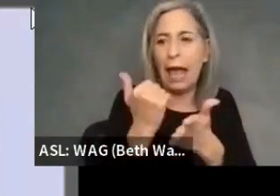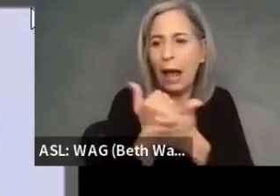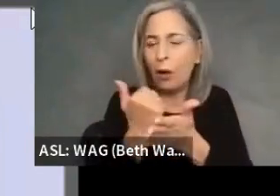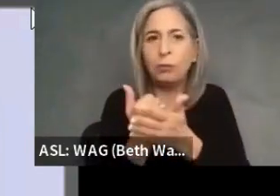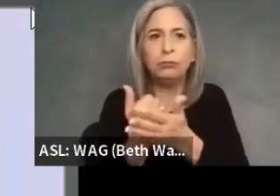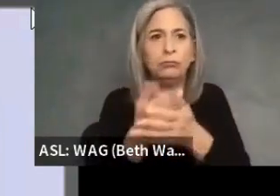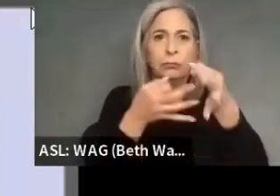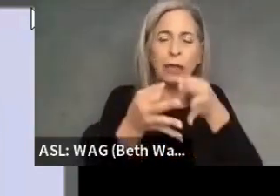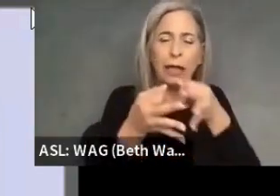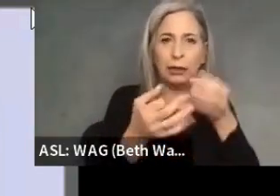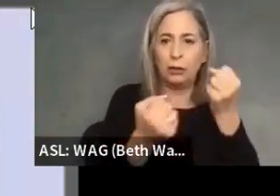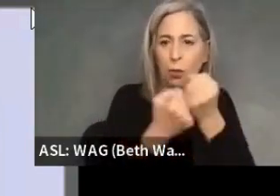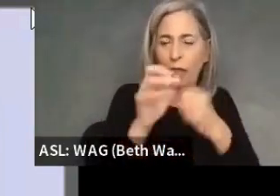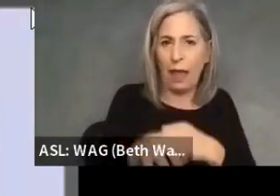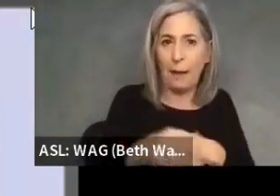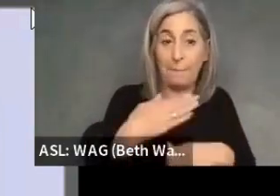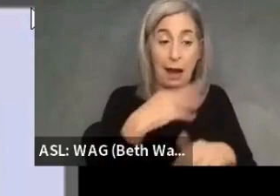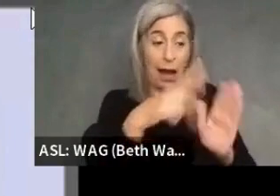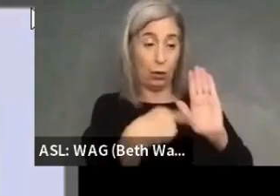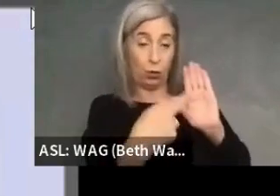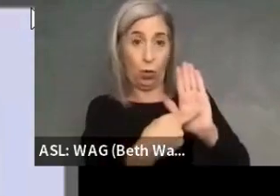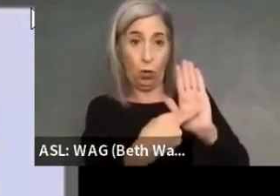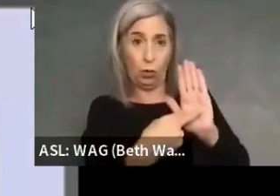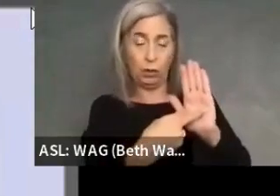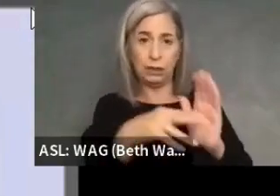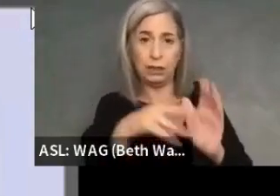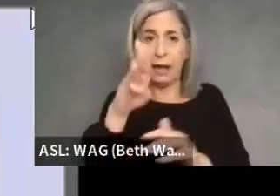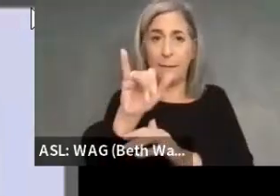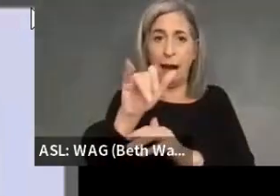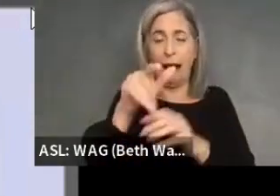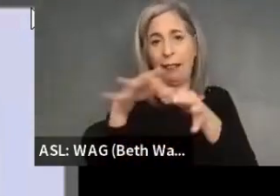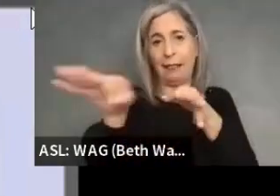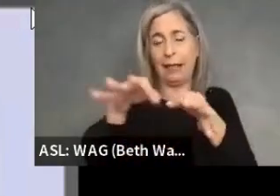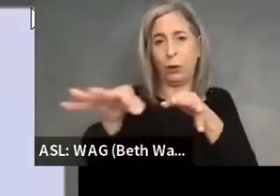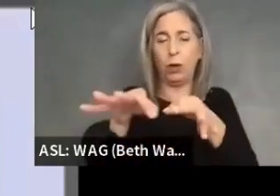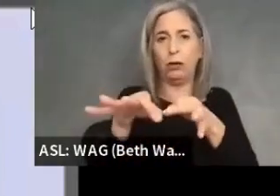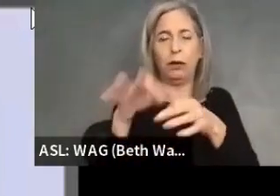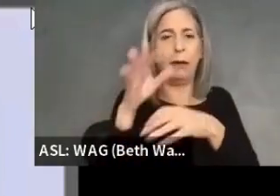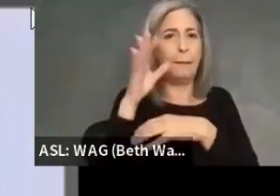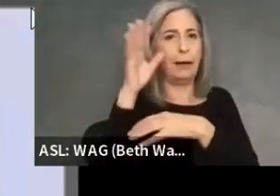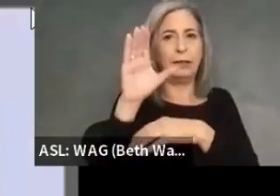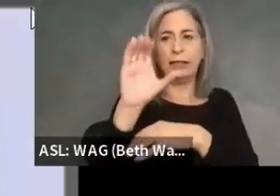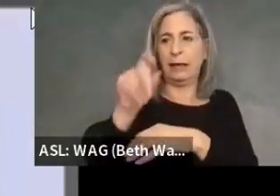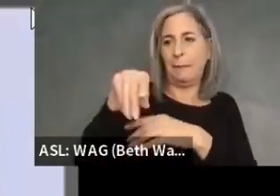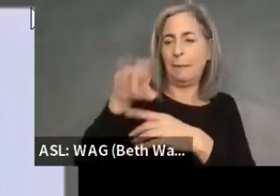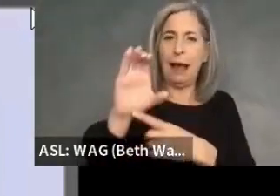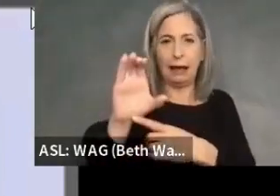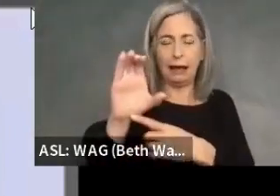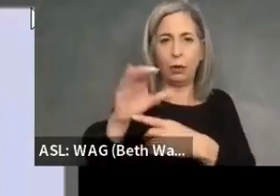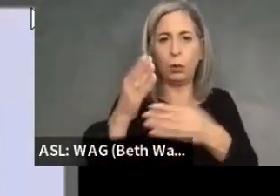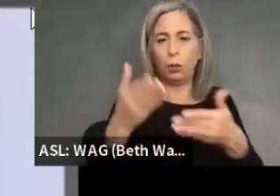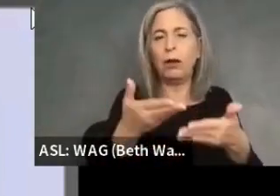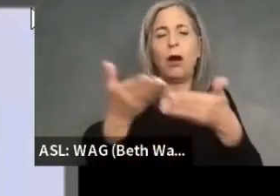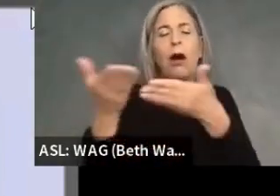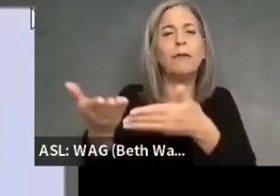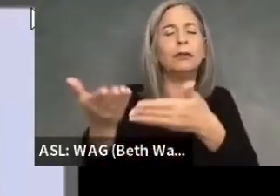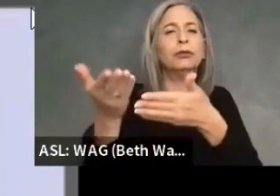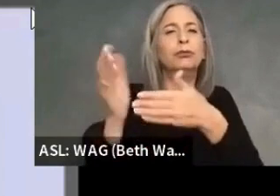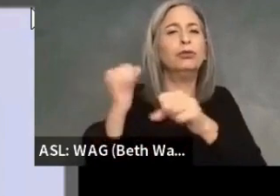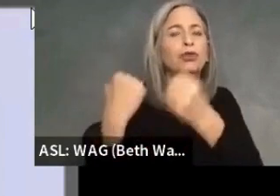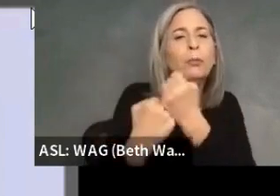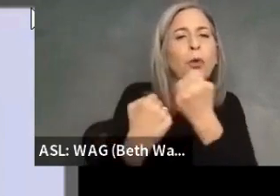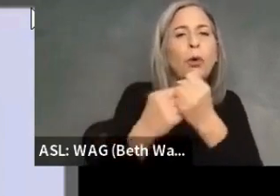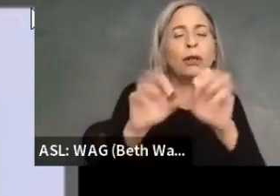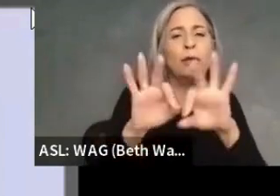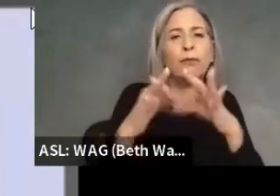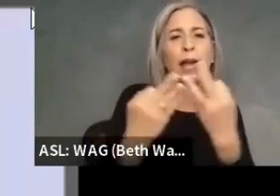我会给你一些例子，然后你们可以看一下，在我的角